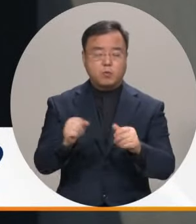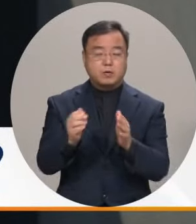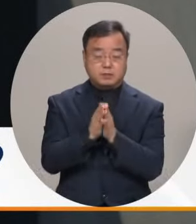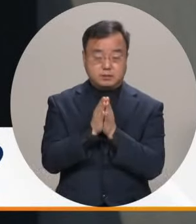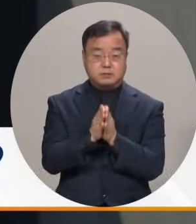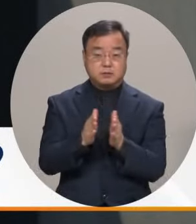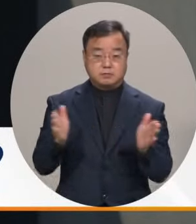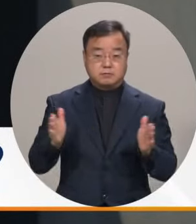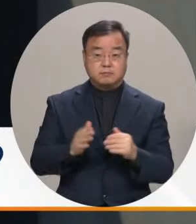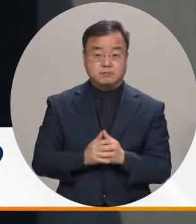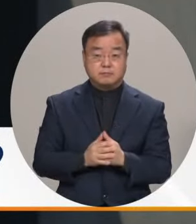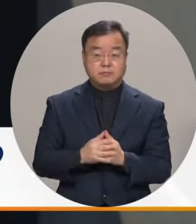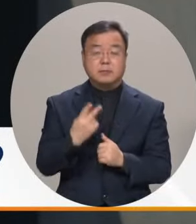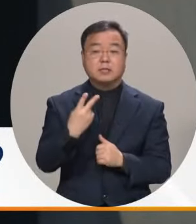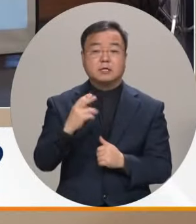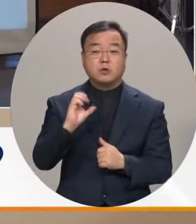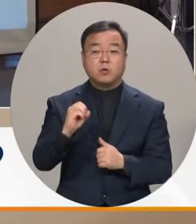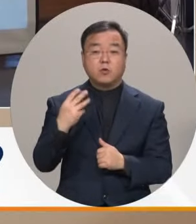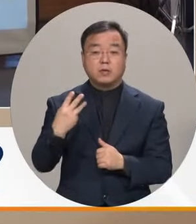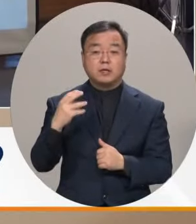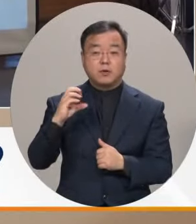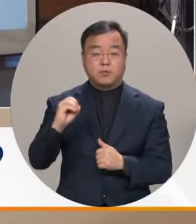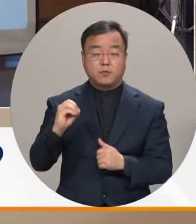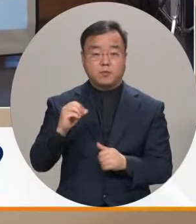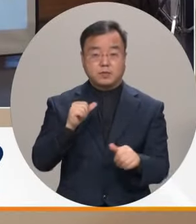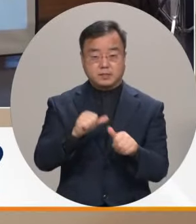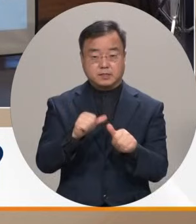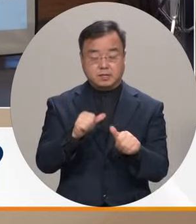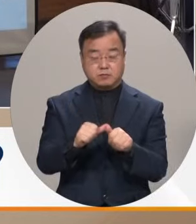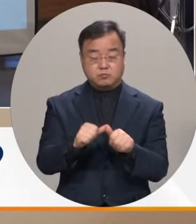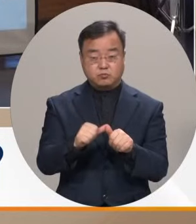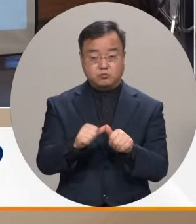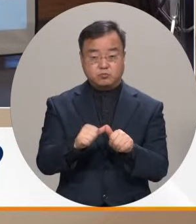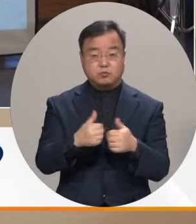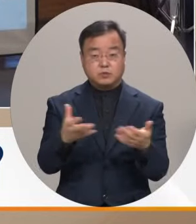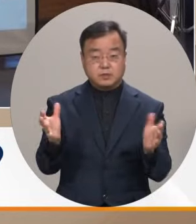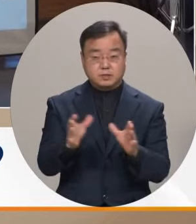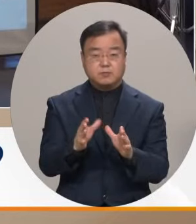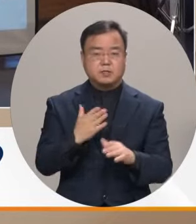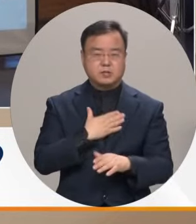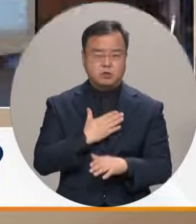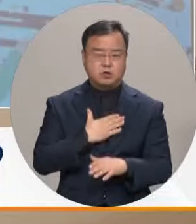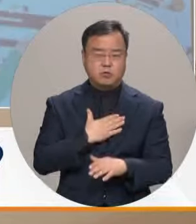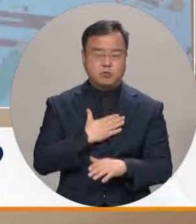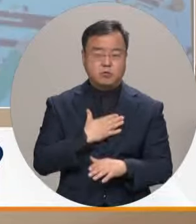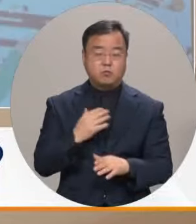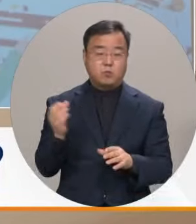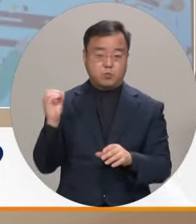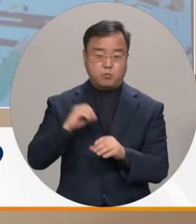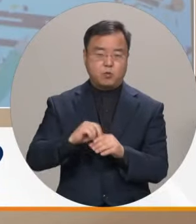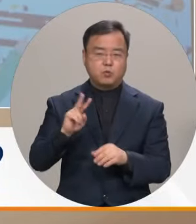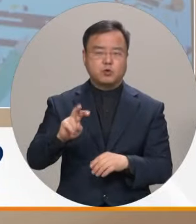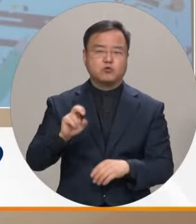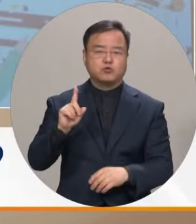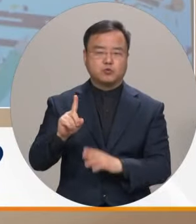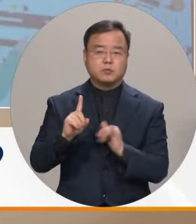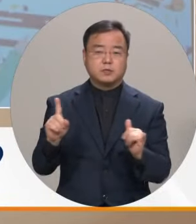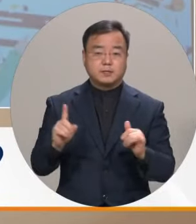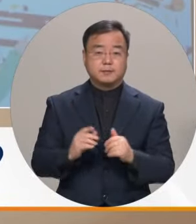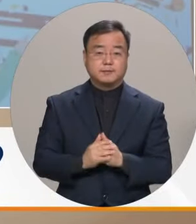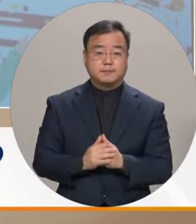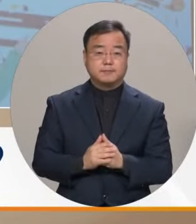되었습니다 2030 자문단은 청년 보좌역 저를 포함하여 총 명으로 구성되어 있습니다